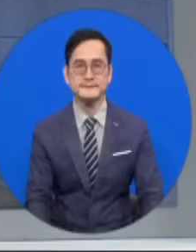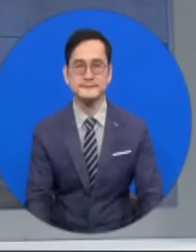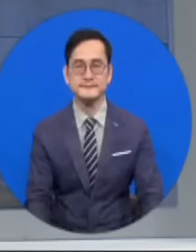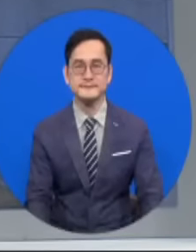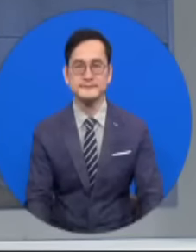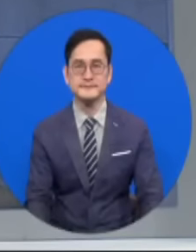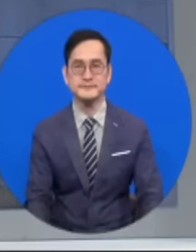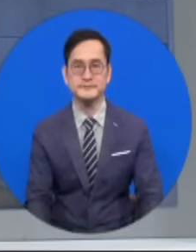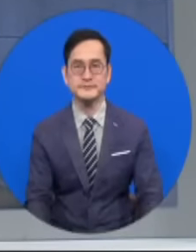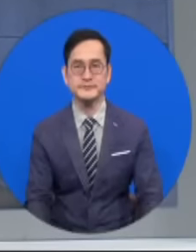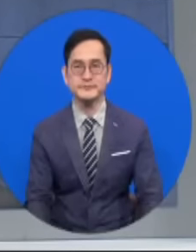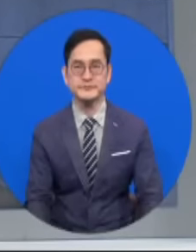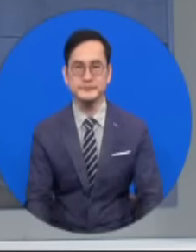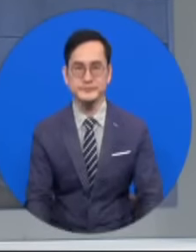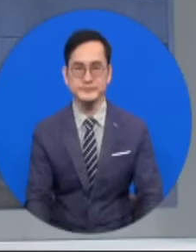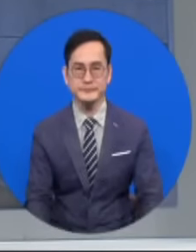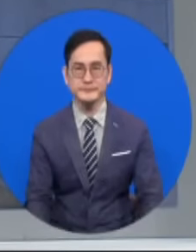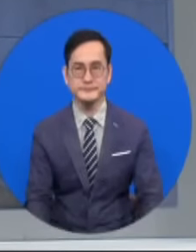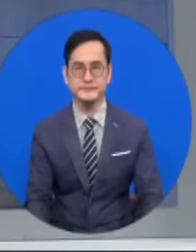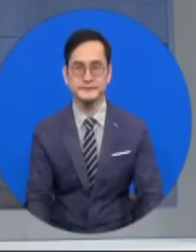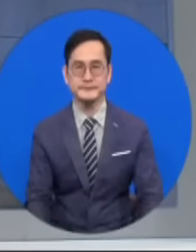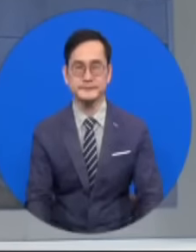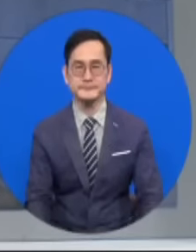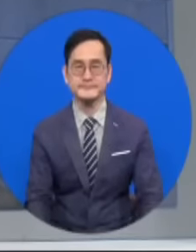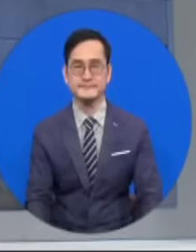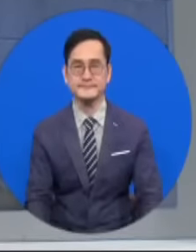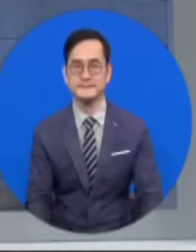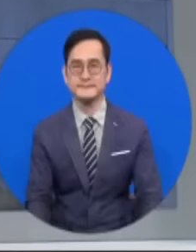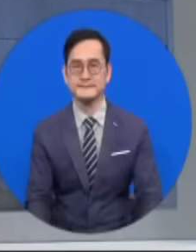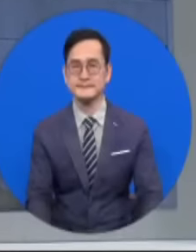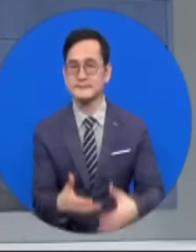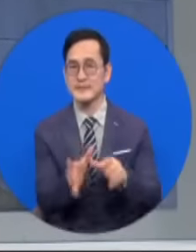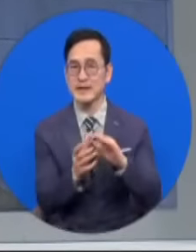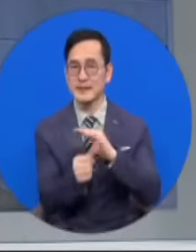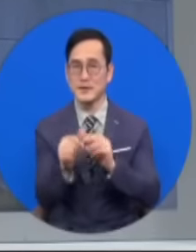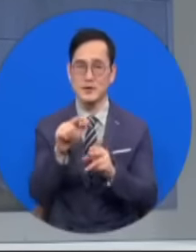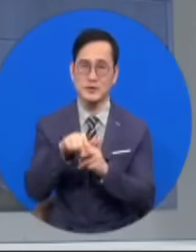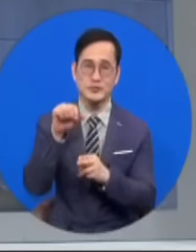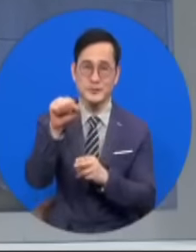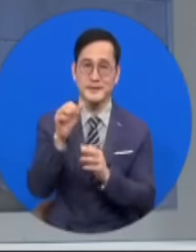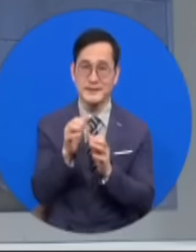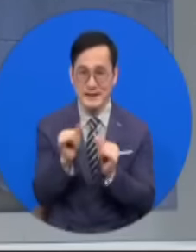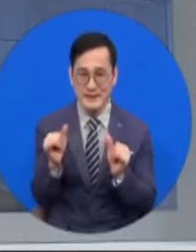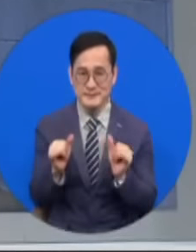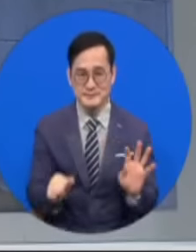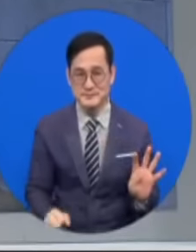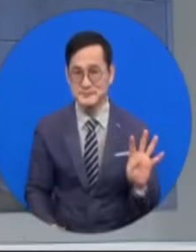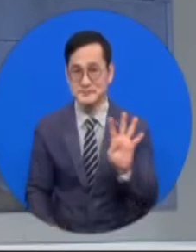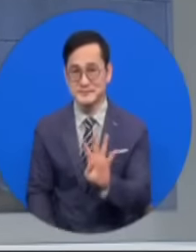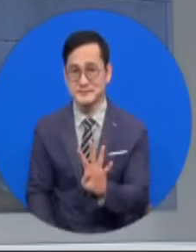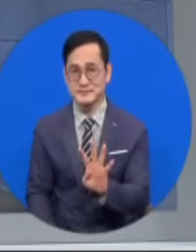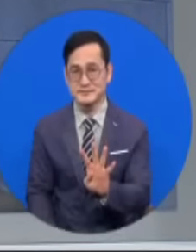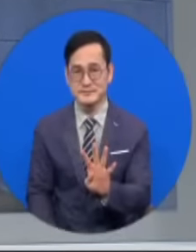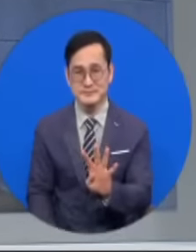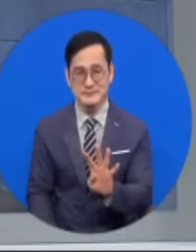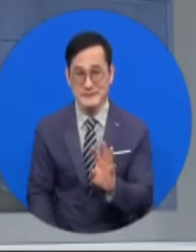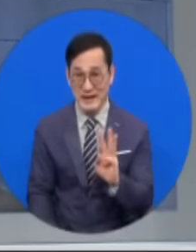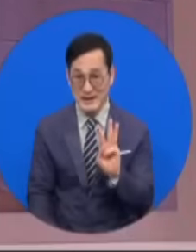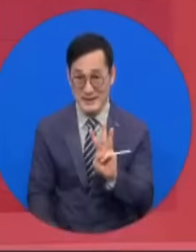올렸습니다 자 당권 주자들이 일제이 대구로 갔습니다 한동훈 후보는 서울로 올라왔습니다